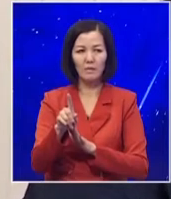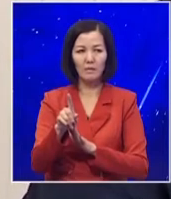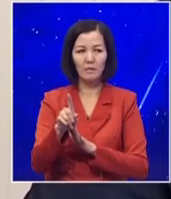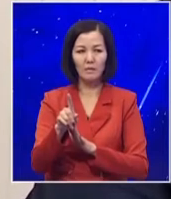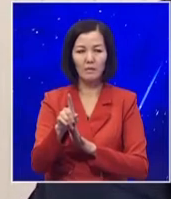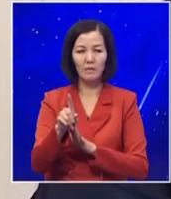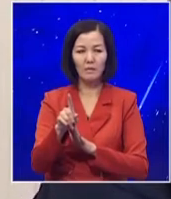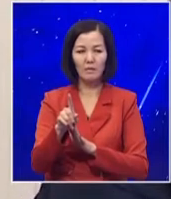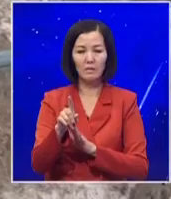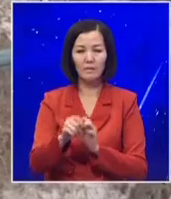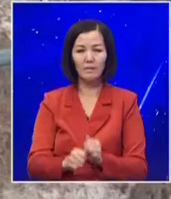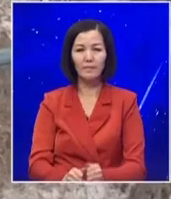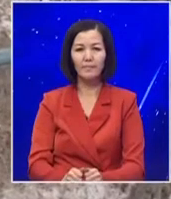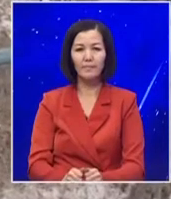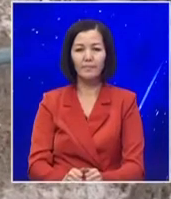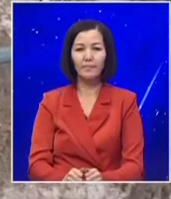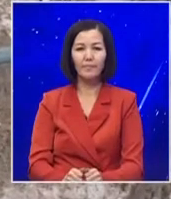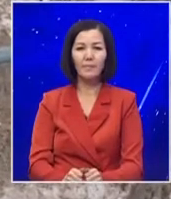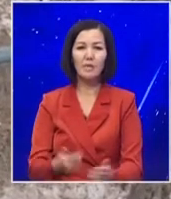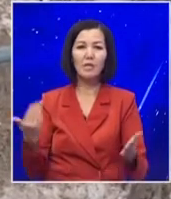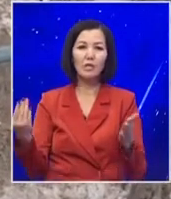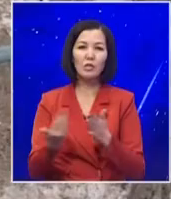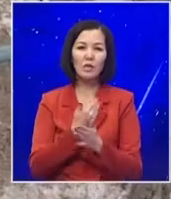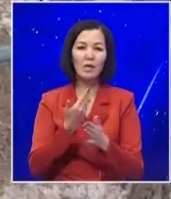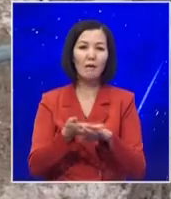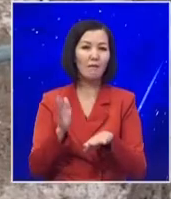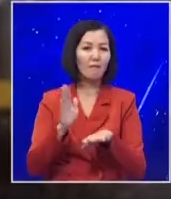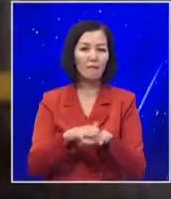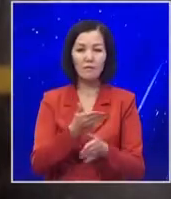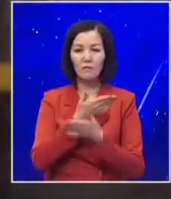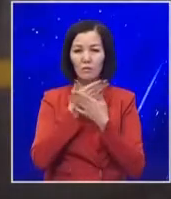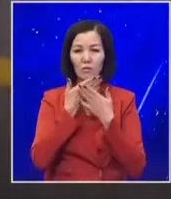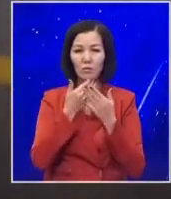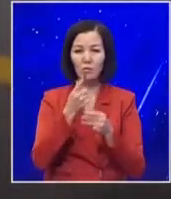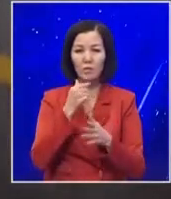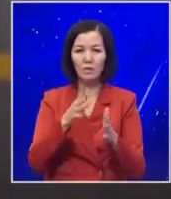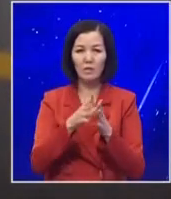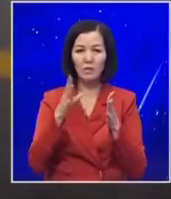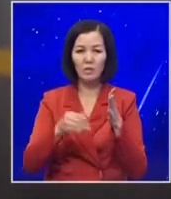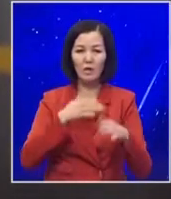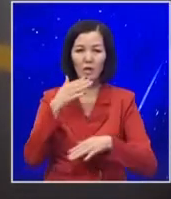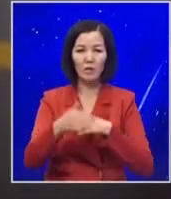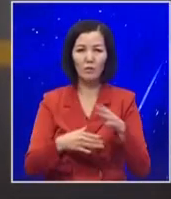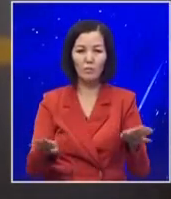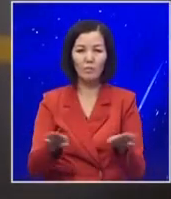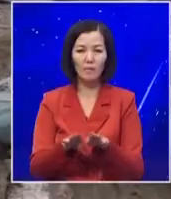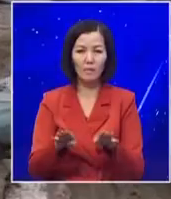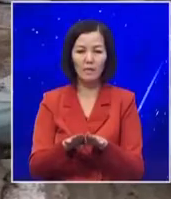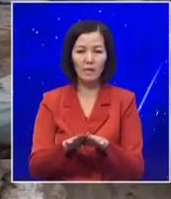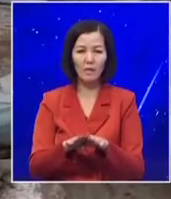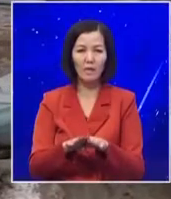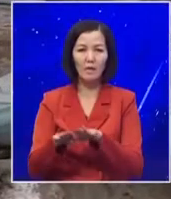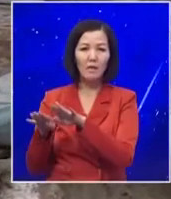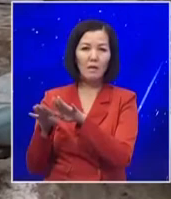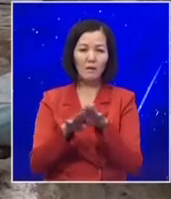қамыстың шикізатына кірісеміз. Мамандар жаңа үрдісті қиынсынып отырған жоқ. Қызылша қантын өңдеумен бірдей. Барлығы бір